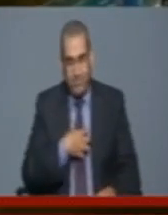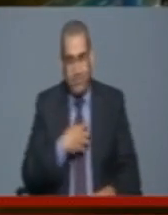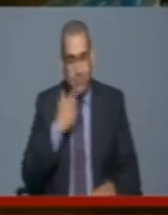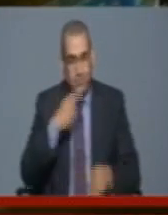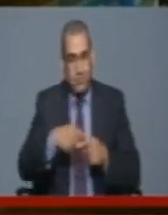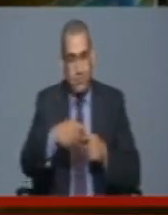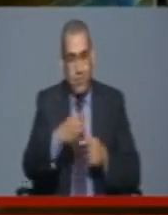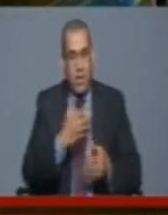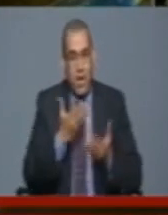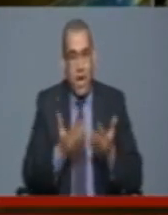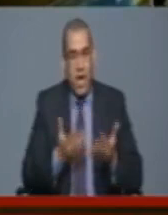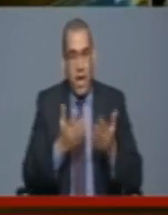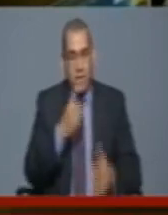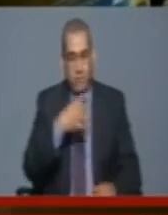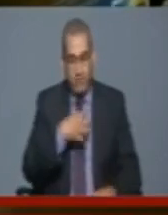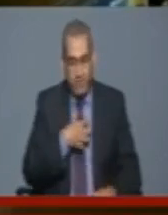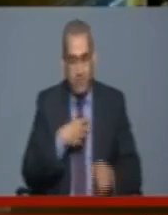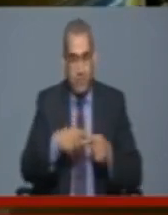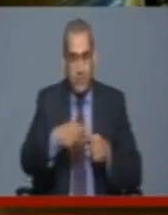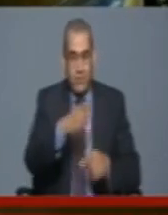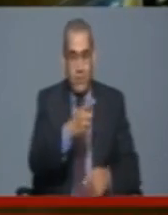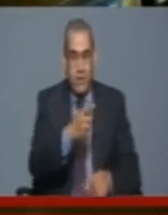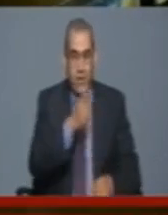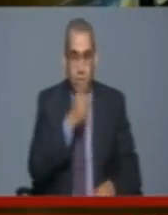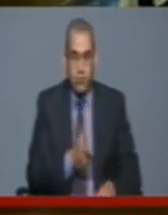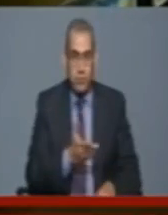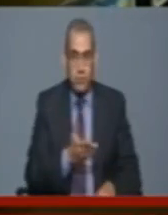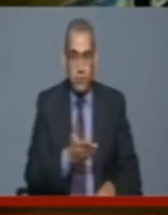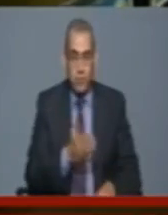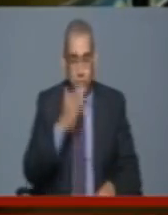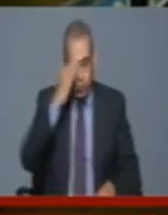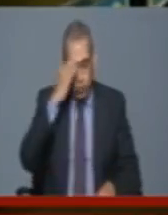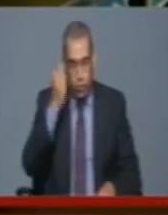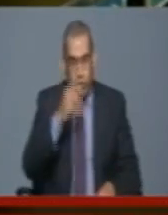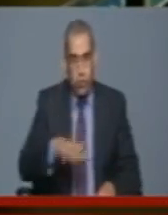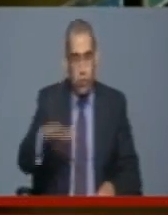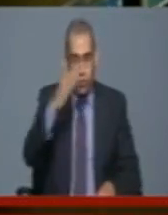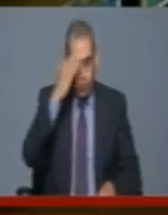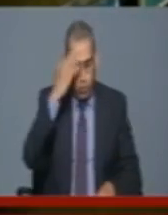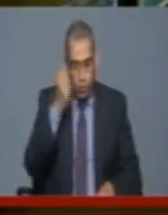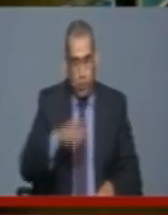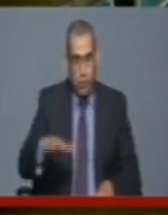تخفف عنهم ما أمكن. شكرا جزيلا، شكرا جزيلا.